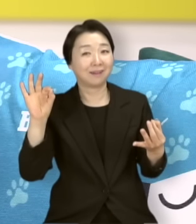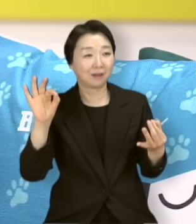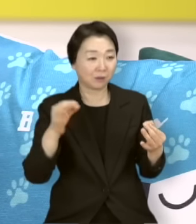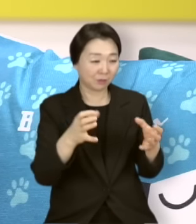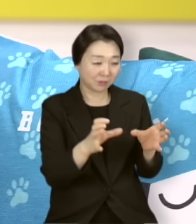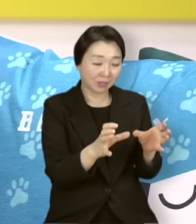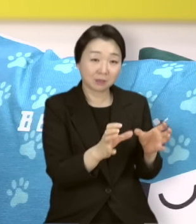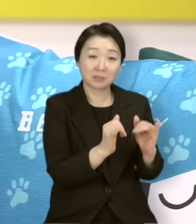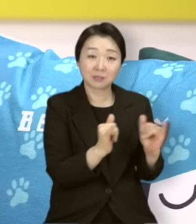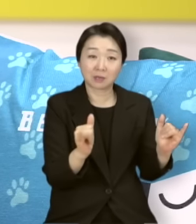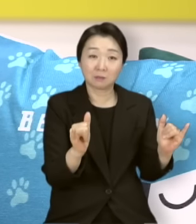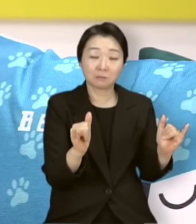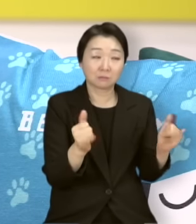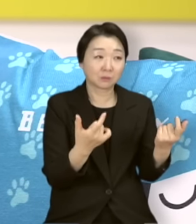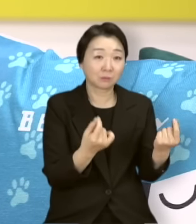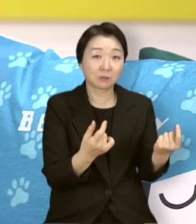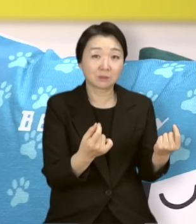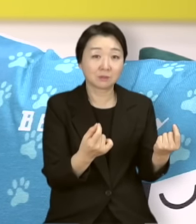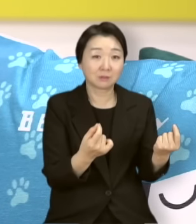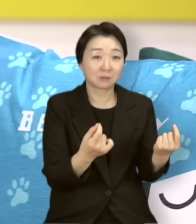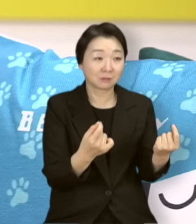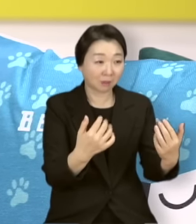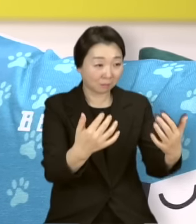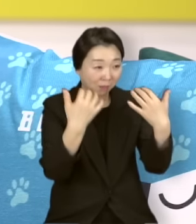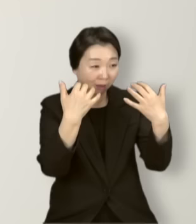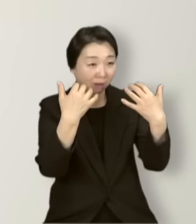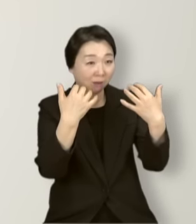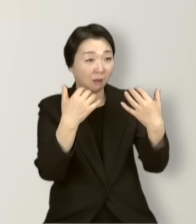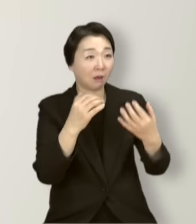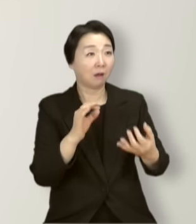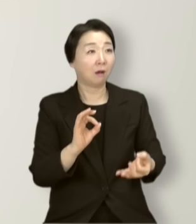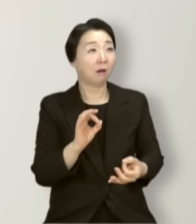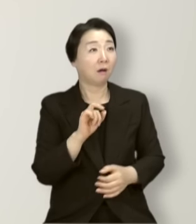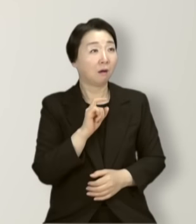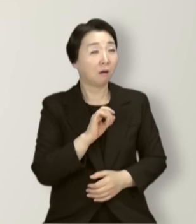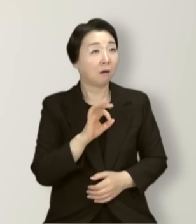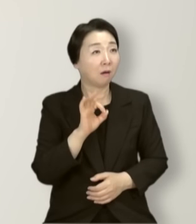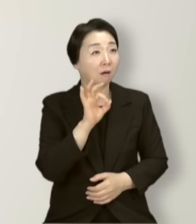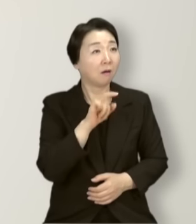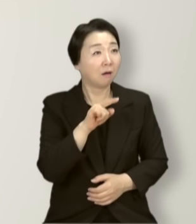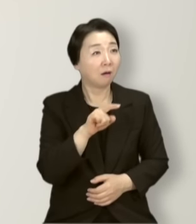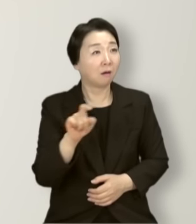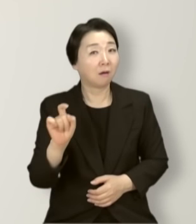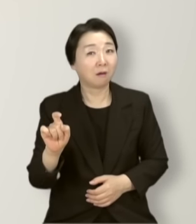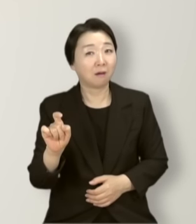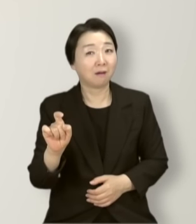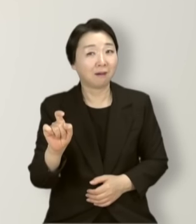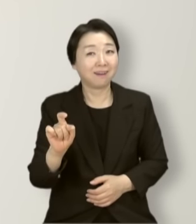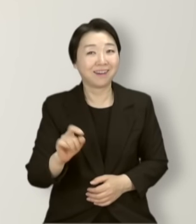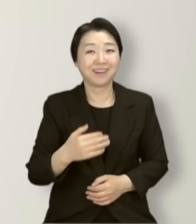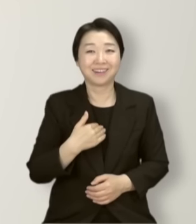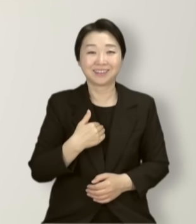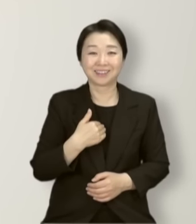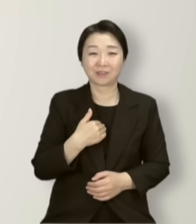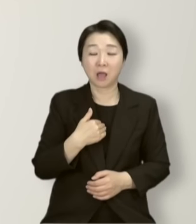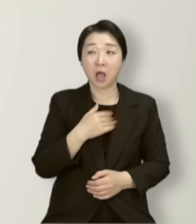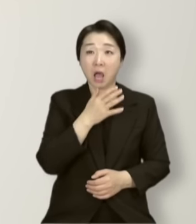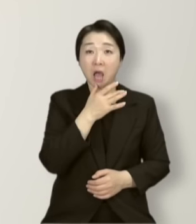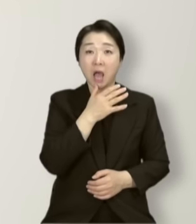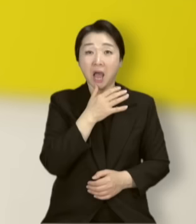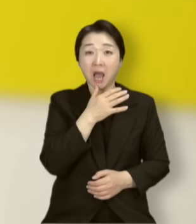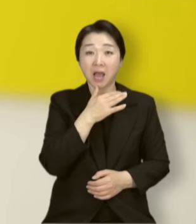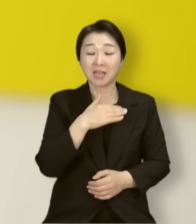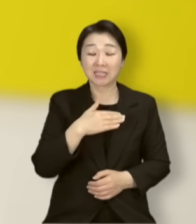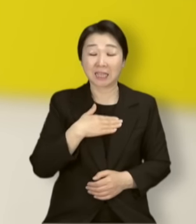있는 모든 분들이 똑같이 저를 쳐다보고 오 네. 이렇게 굳었는데 네. 저도 아차차이가